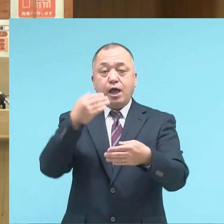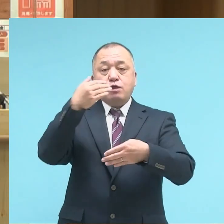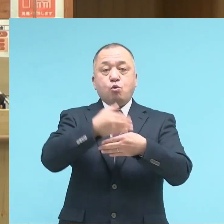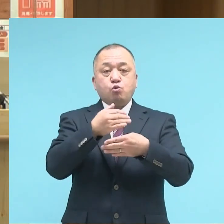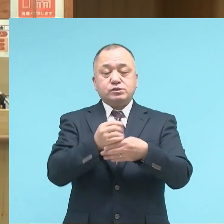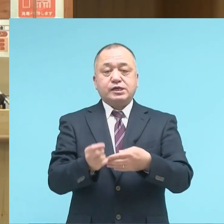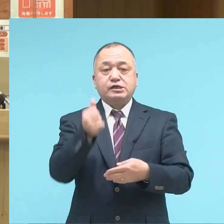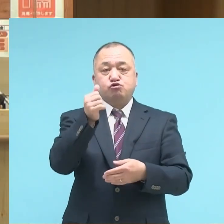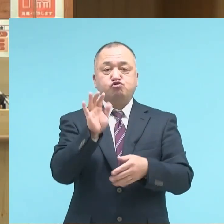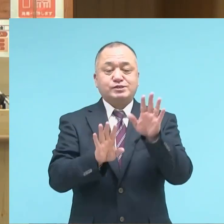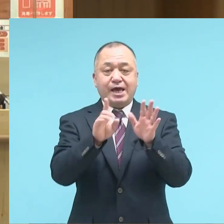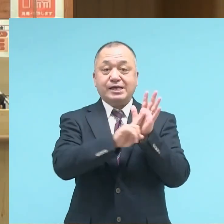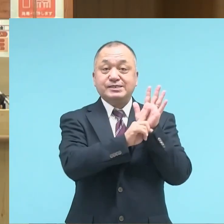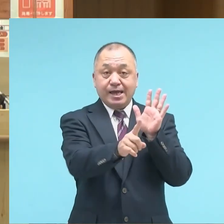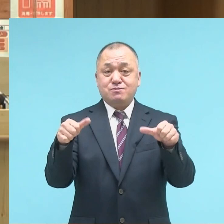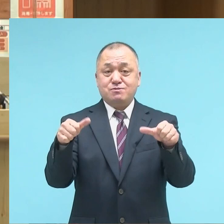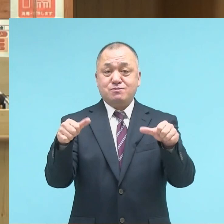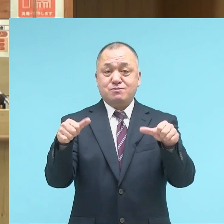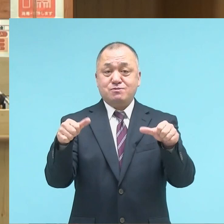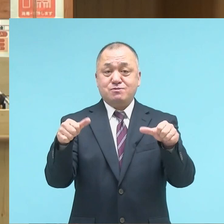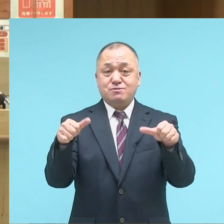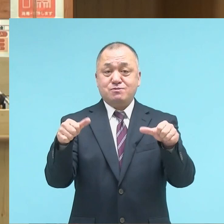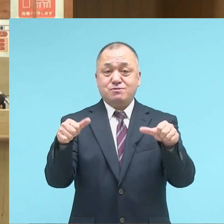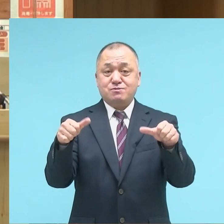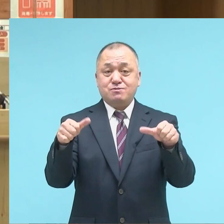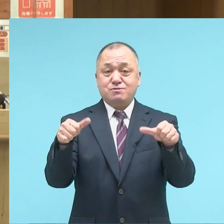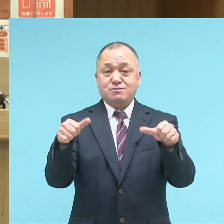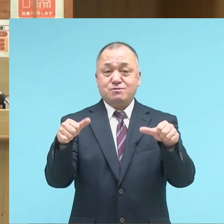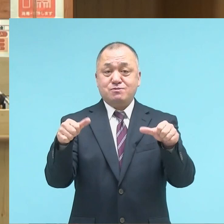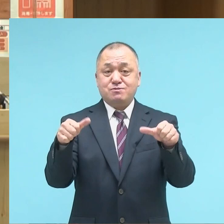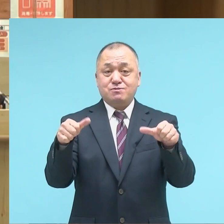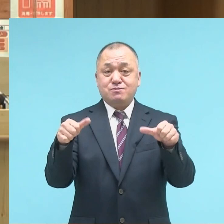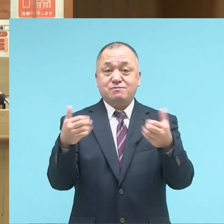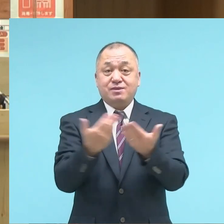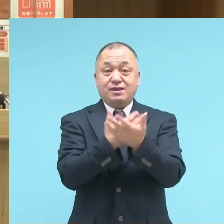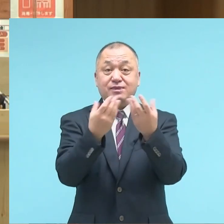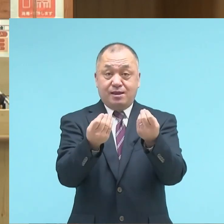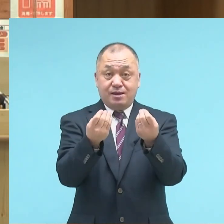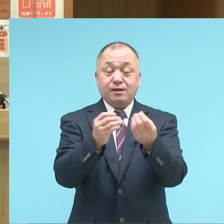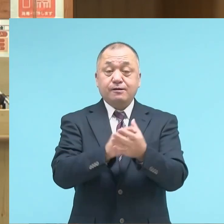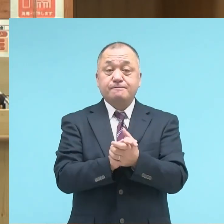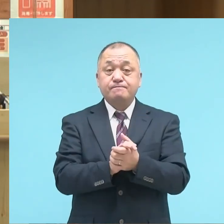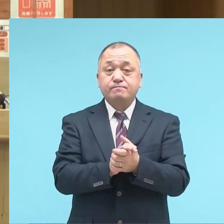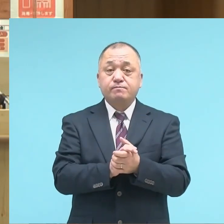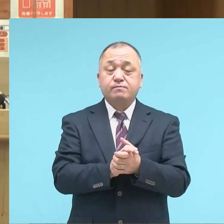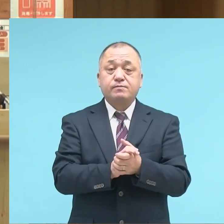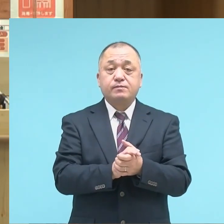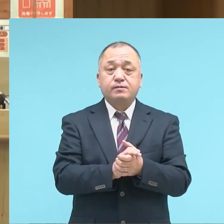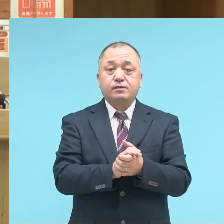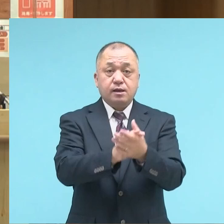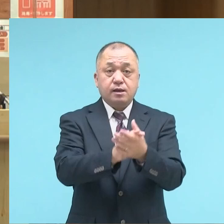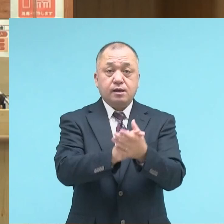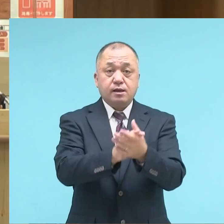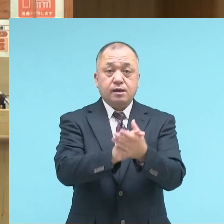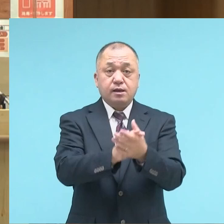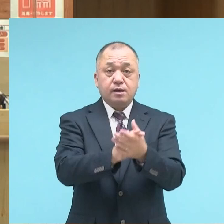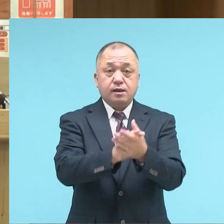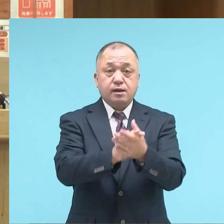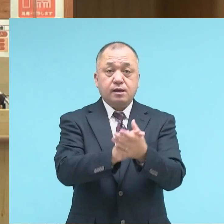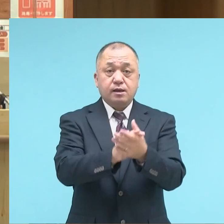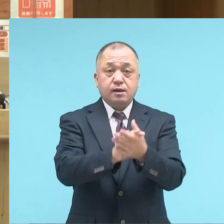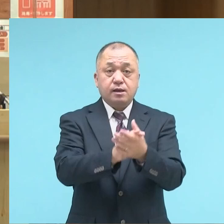言ということで、たまたまそういった名称も同じような格好にはなりましたけれども、まあ、皆さんにお願いを